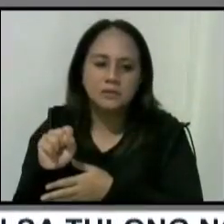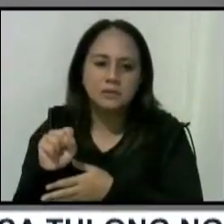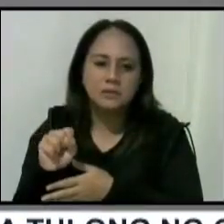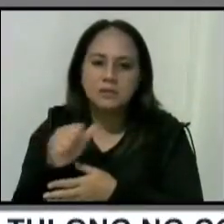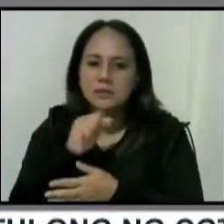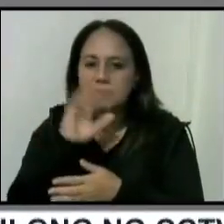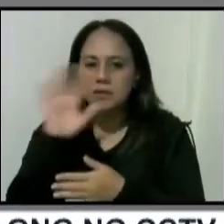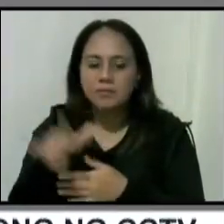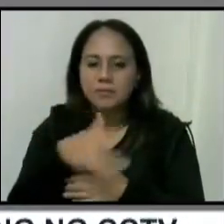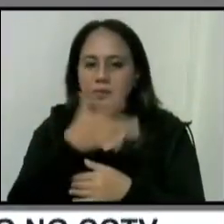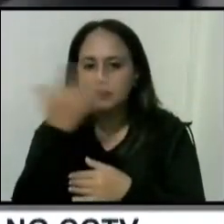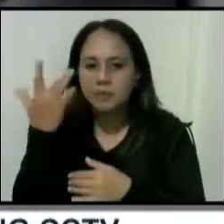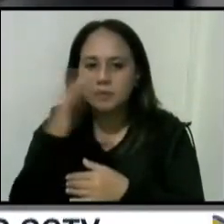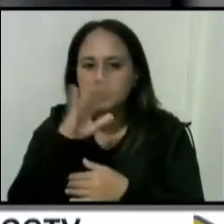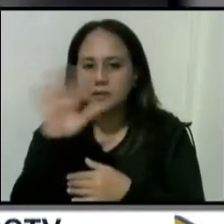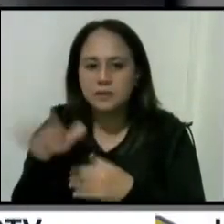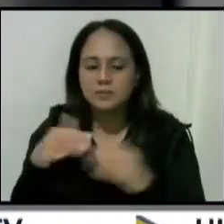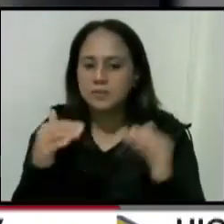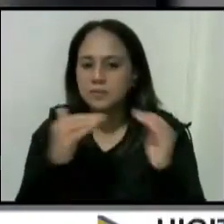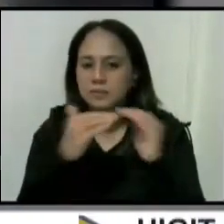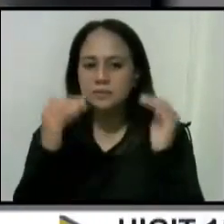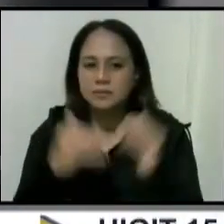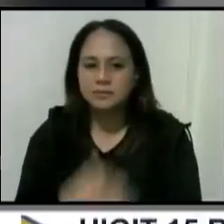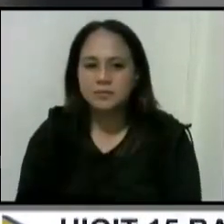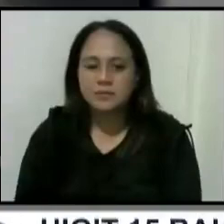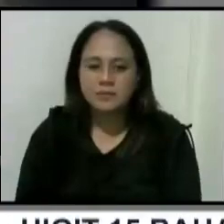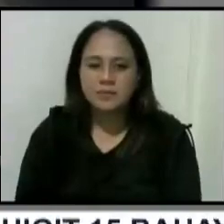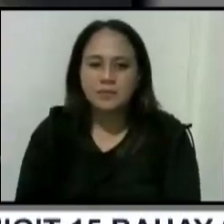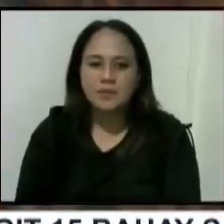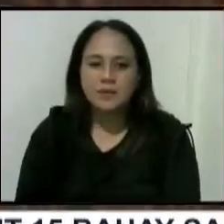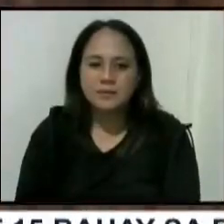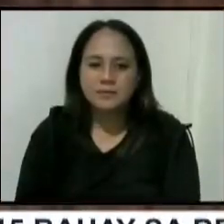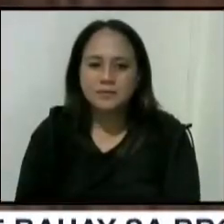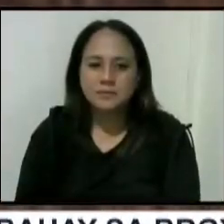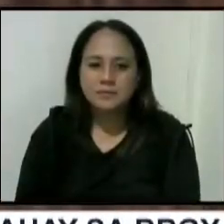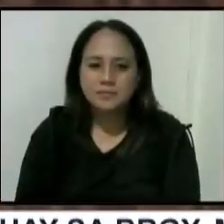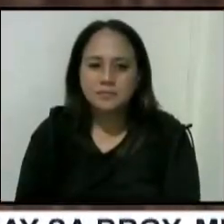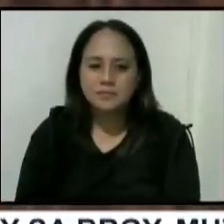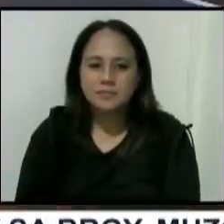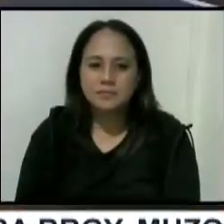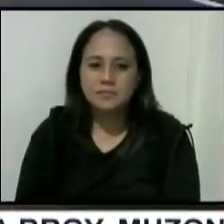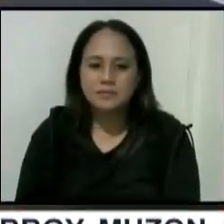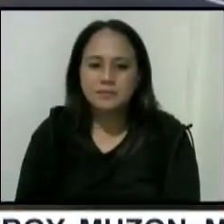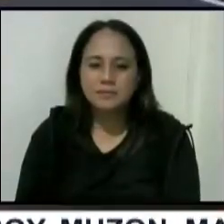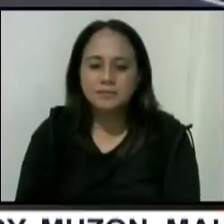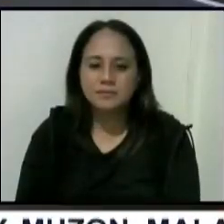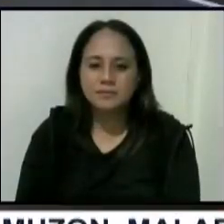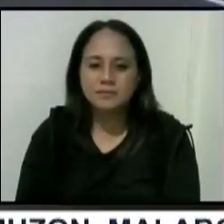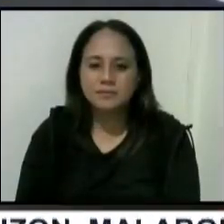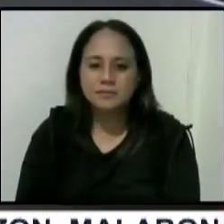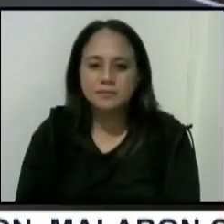hindi mapapantayan. Mela Lesmora para sa Morning Show ng Bayan, Rise and Shine, Pilipinas.